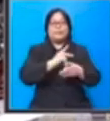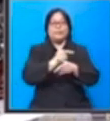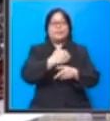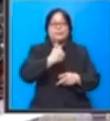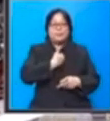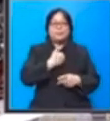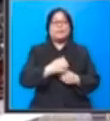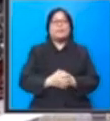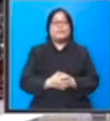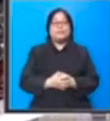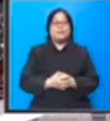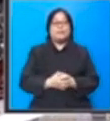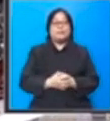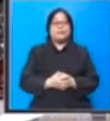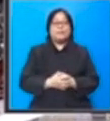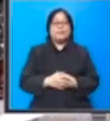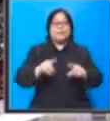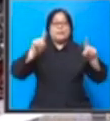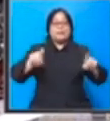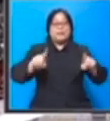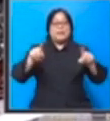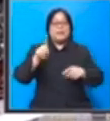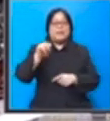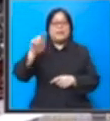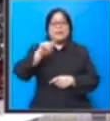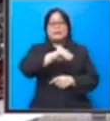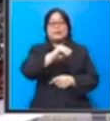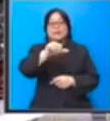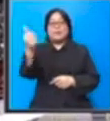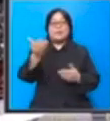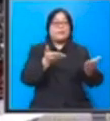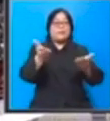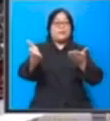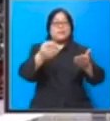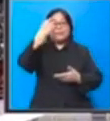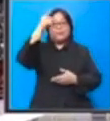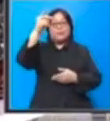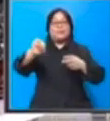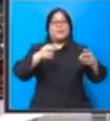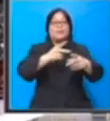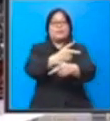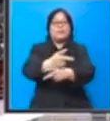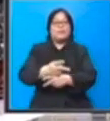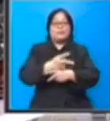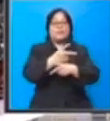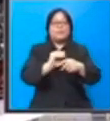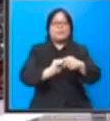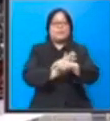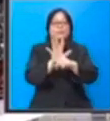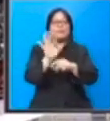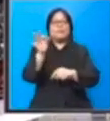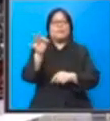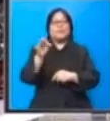atau PPE, reagen dan test kit serta lain-lain perkhidmatan dalam usaha mengawal wabak